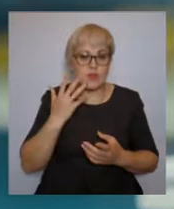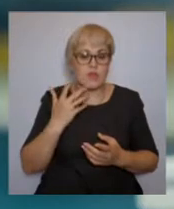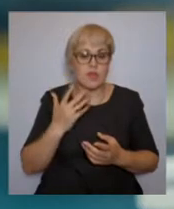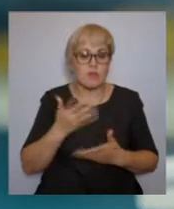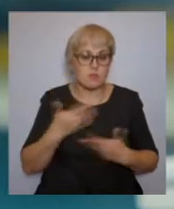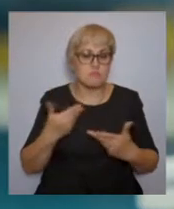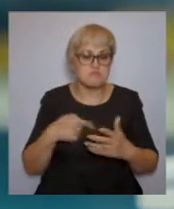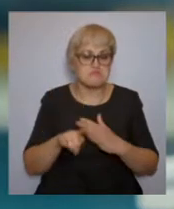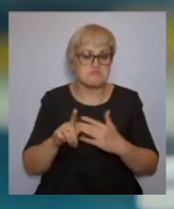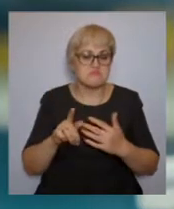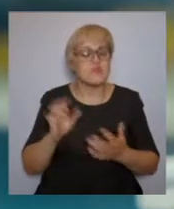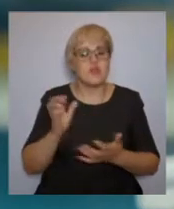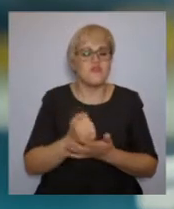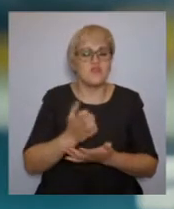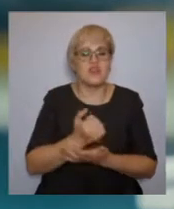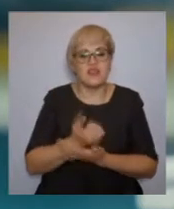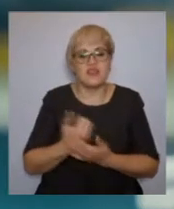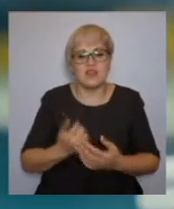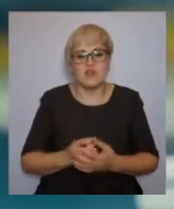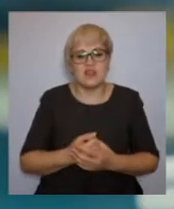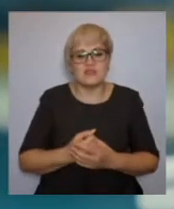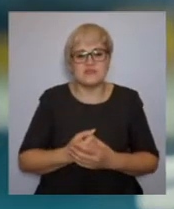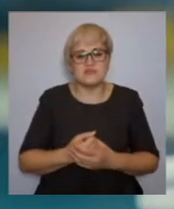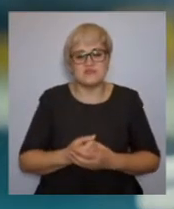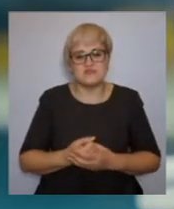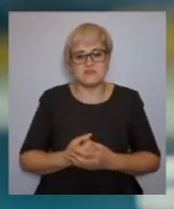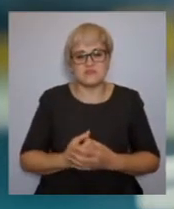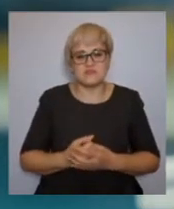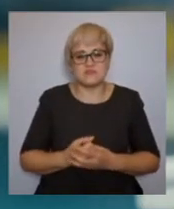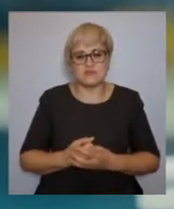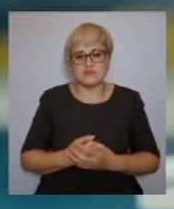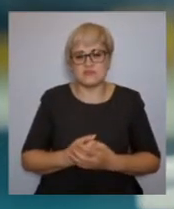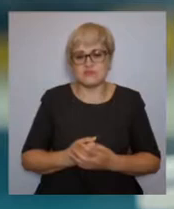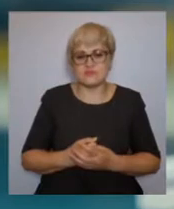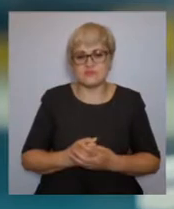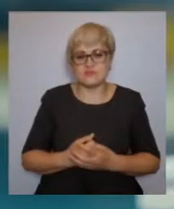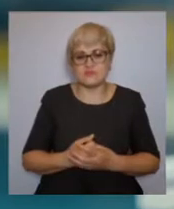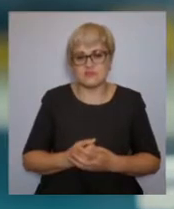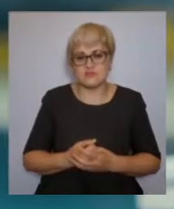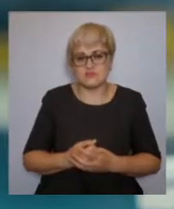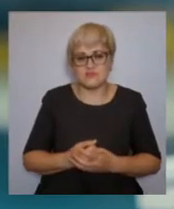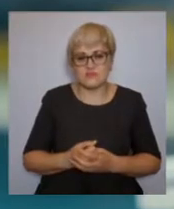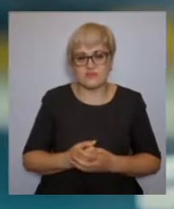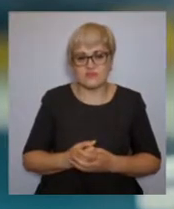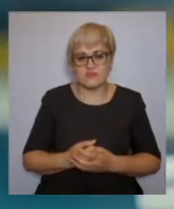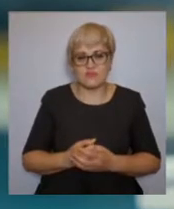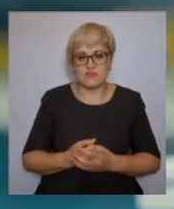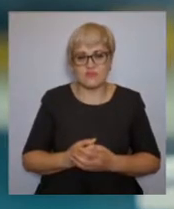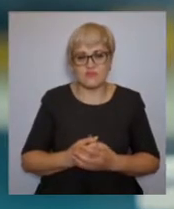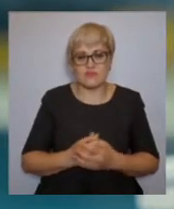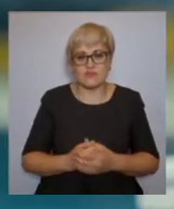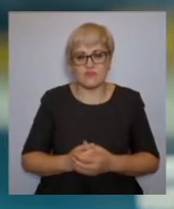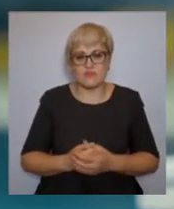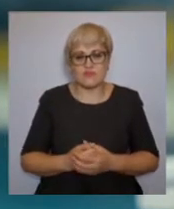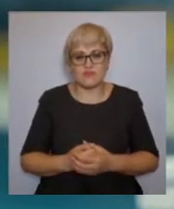когда не кантовать привлёк с молодежной сборной страны это мы выиграли он бы и ну как